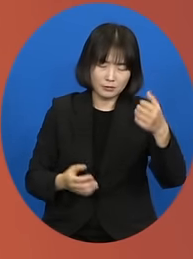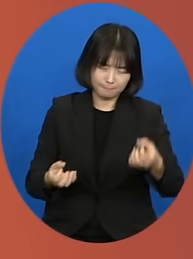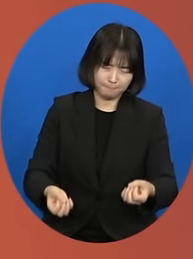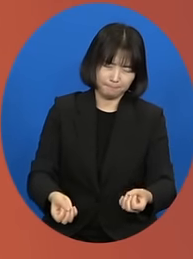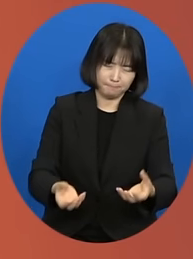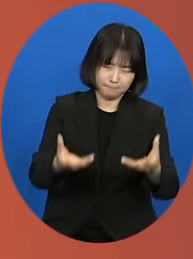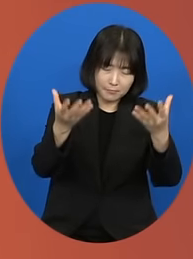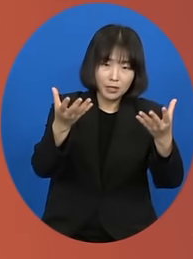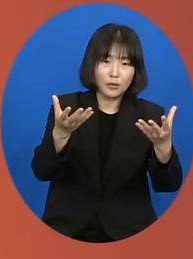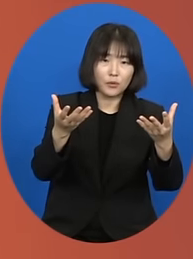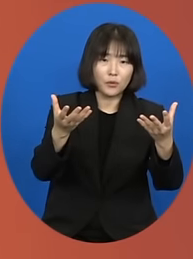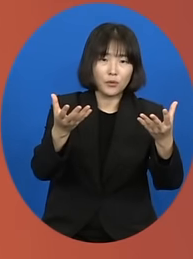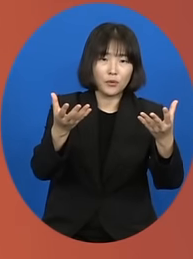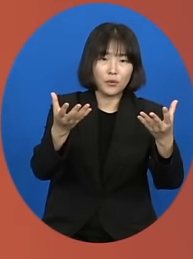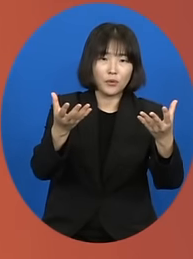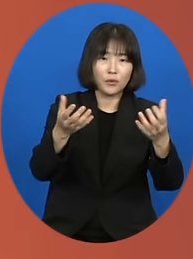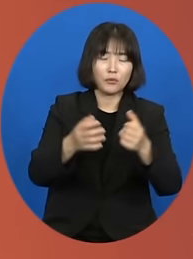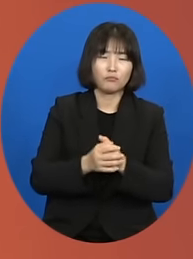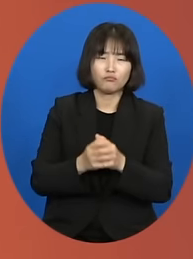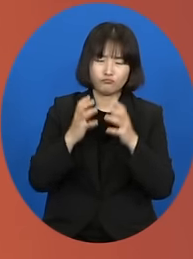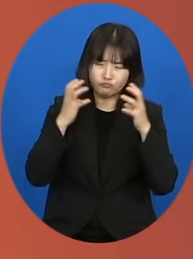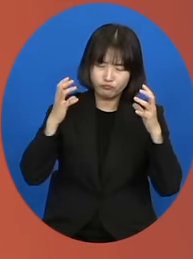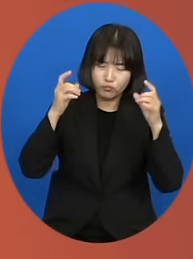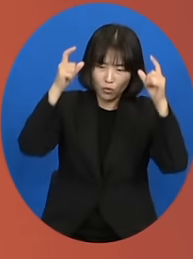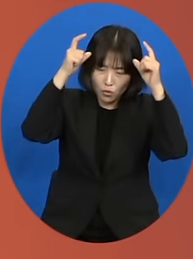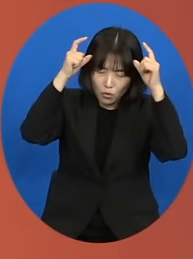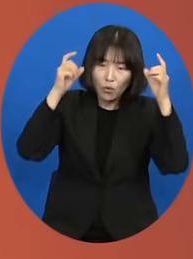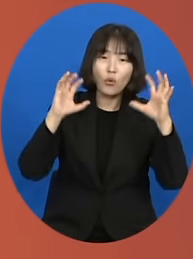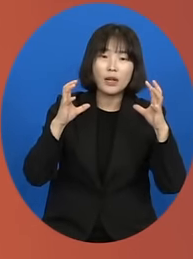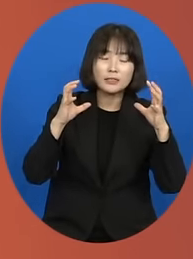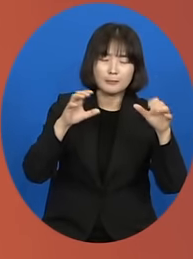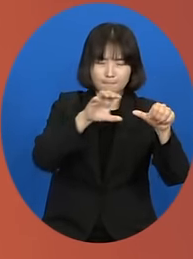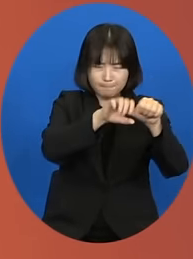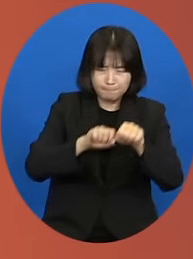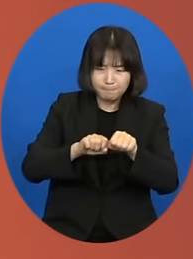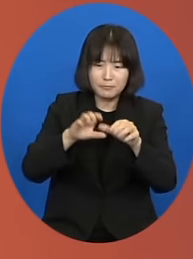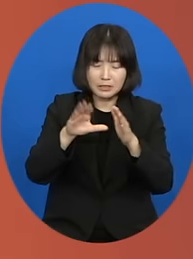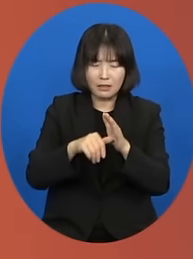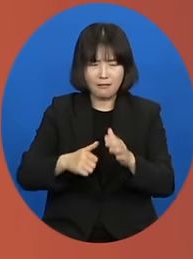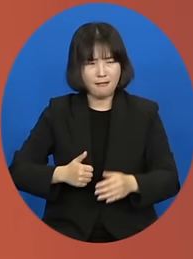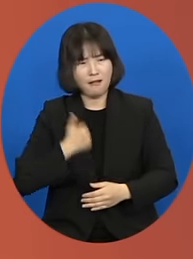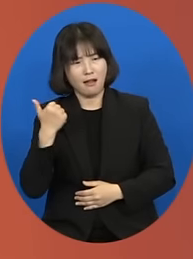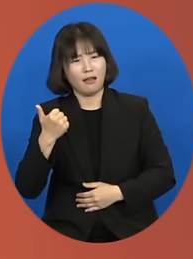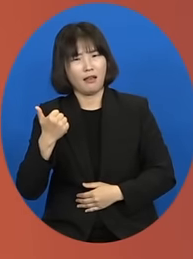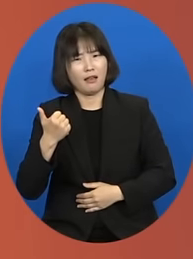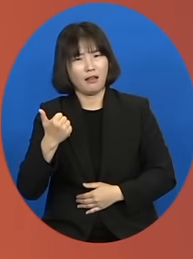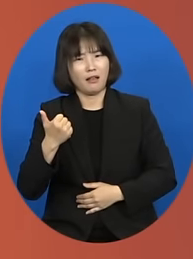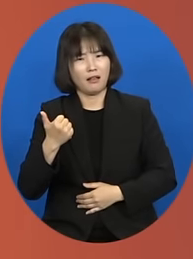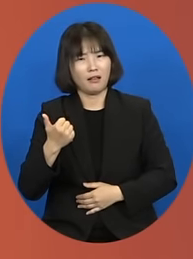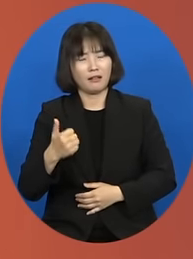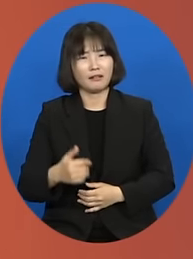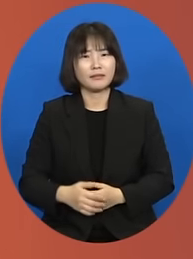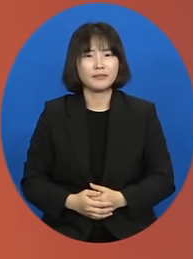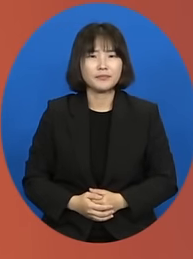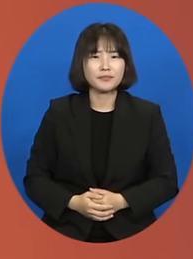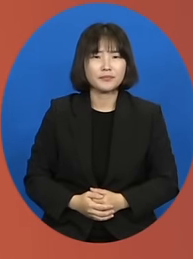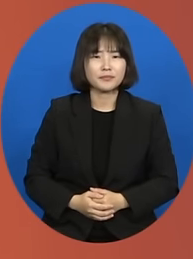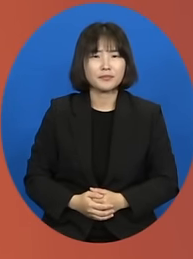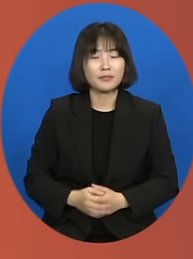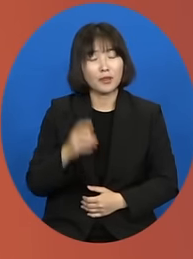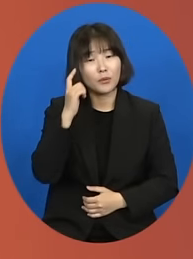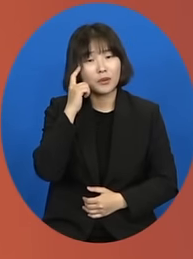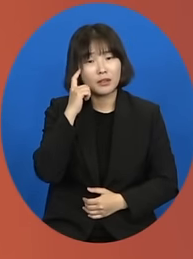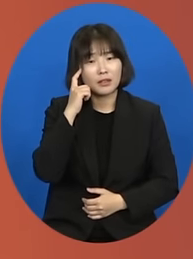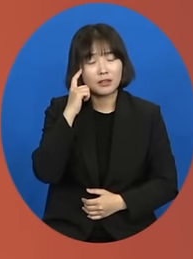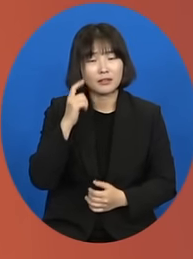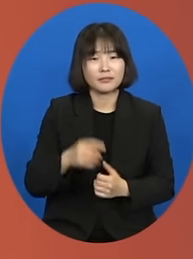하실 때? 살찐 송아지 잡았을 때 화냅니다. 왜 살찐 송아지 잡았을 때 화를 냈을까요?